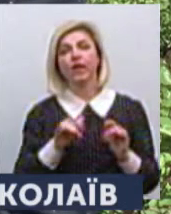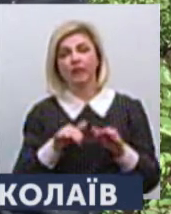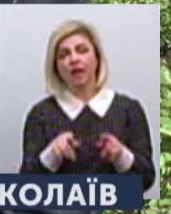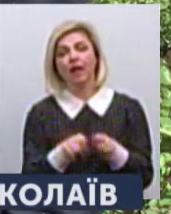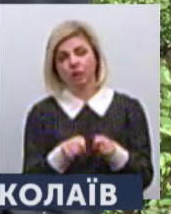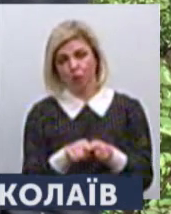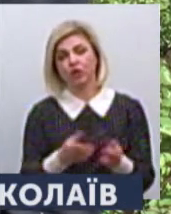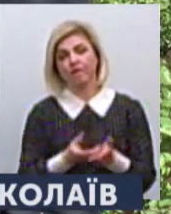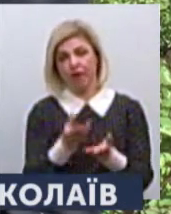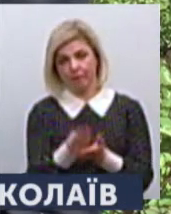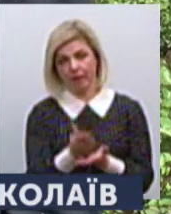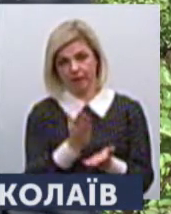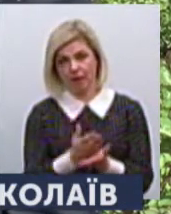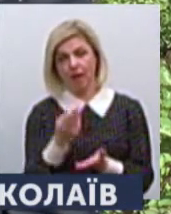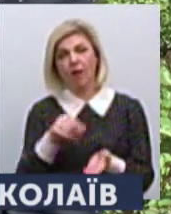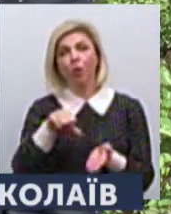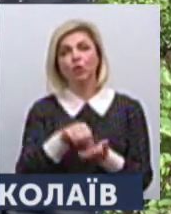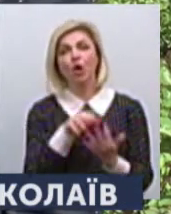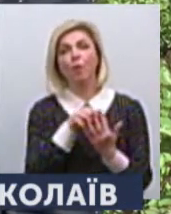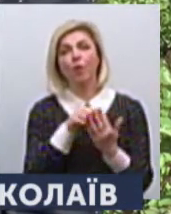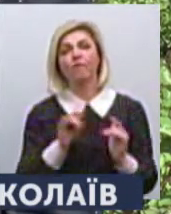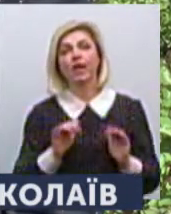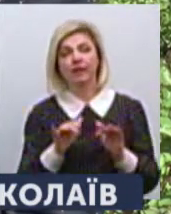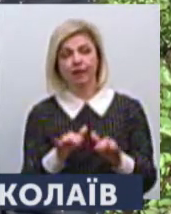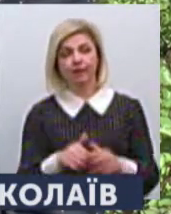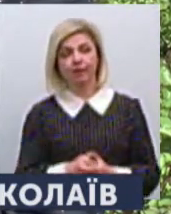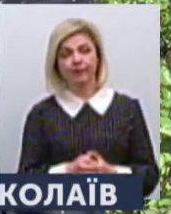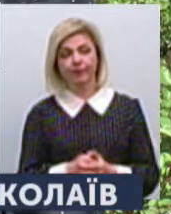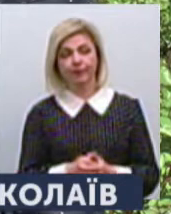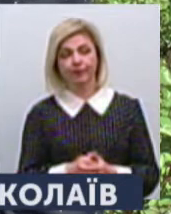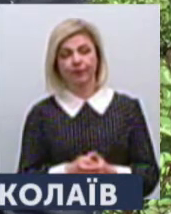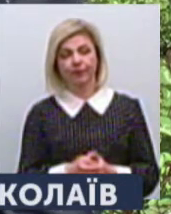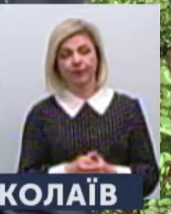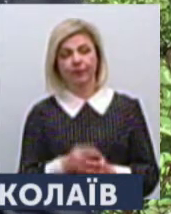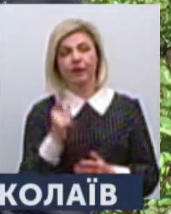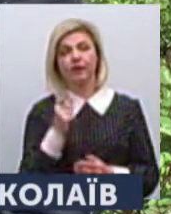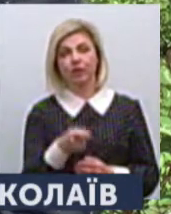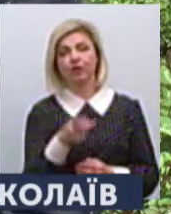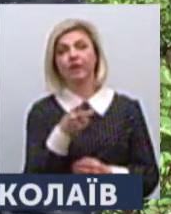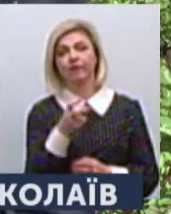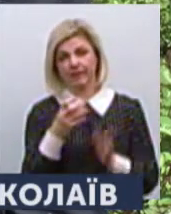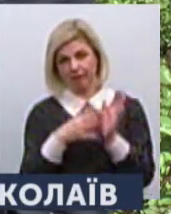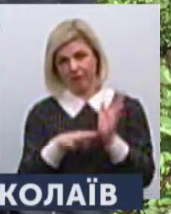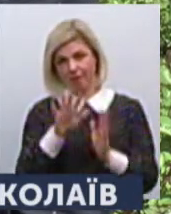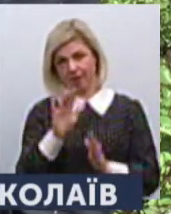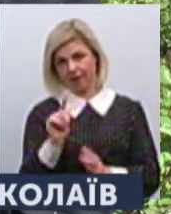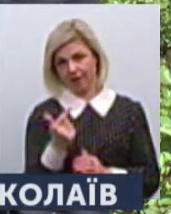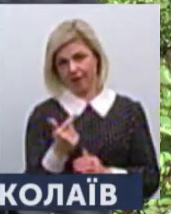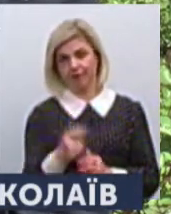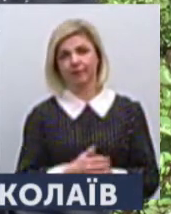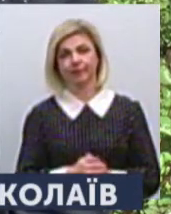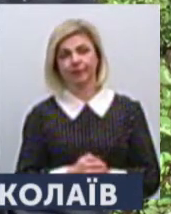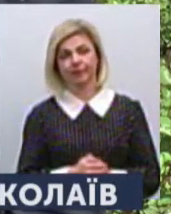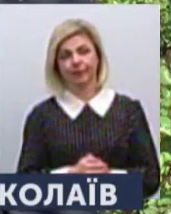така виплата. Для учасників бойових дій передбачена така виплата у розмірі 1295 гривень. Також